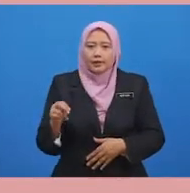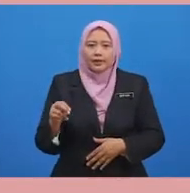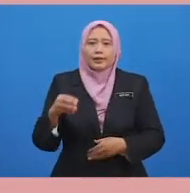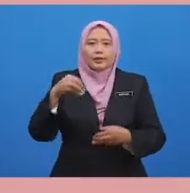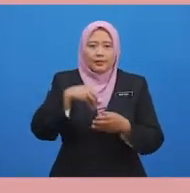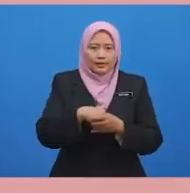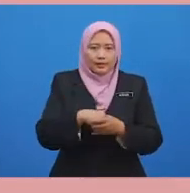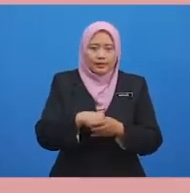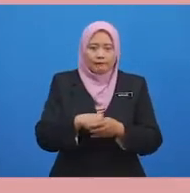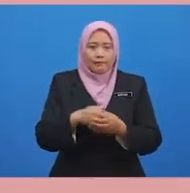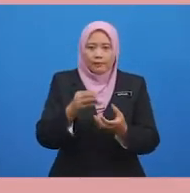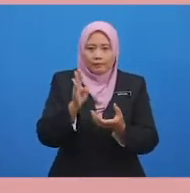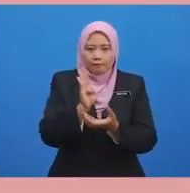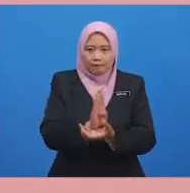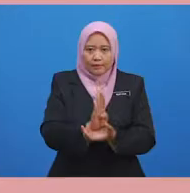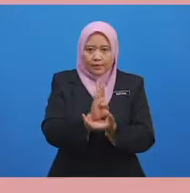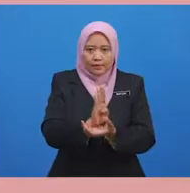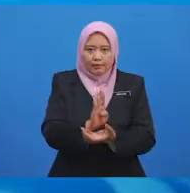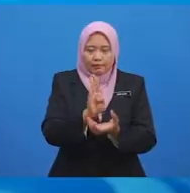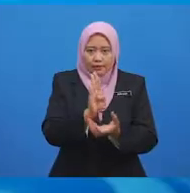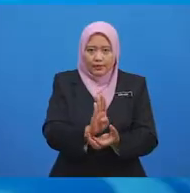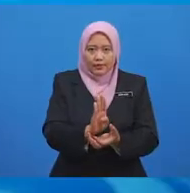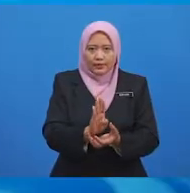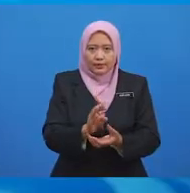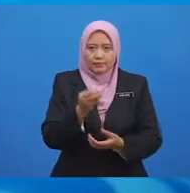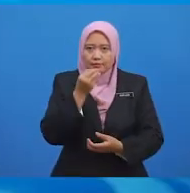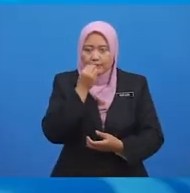terbiodegradasi seperti ini.